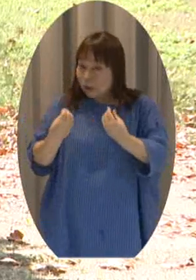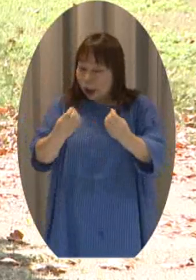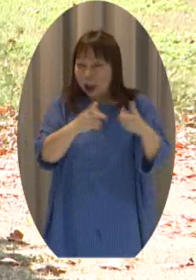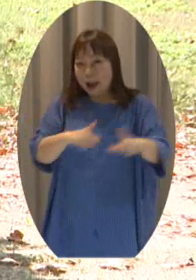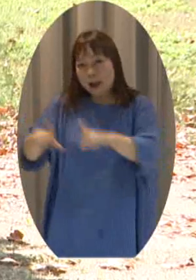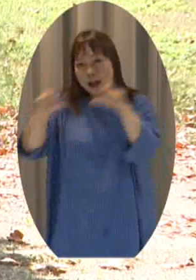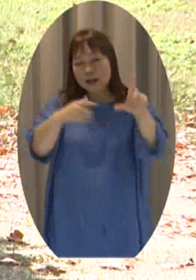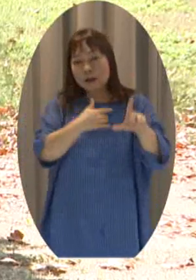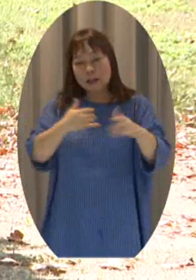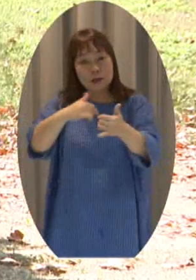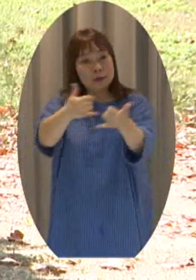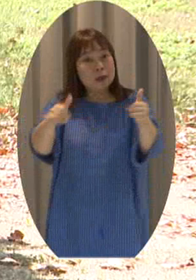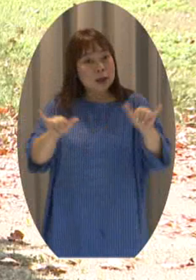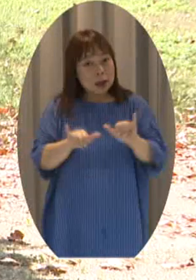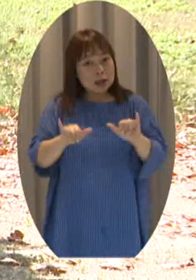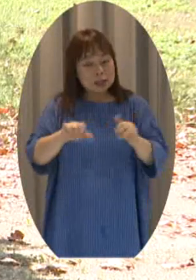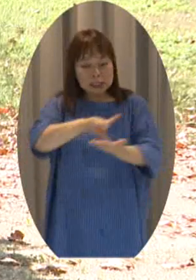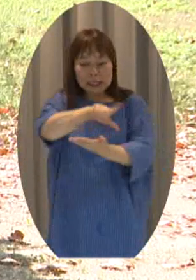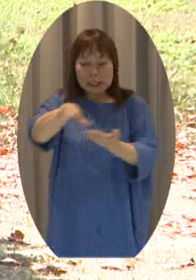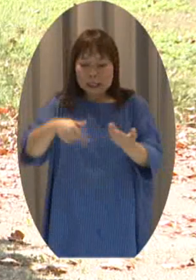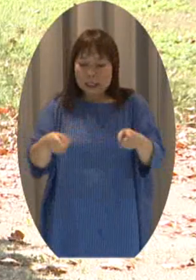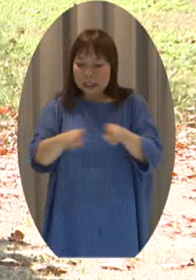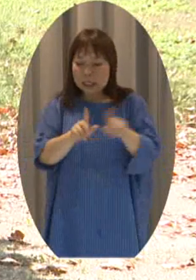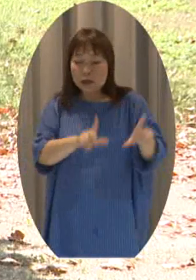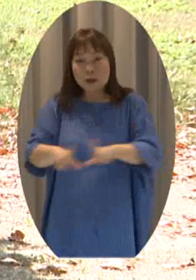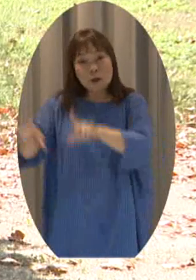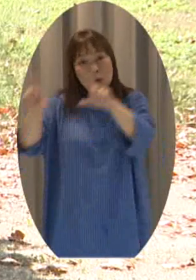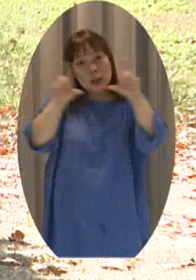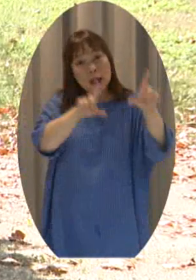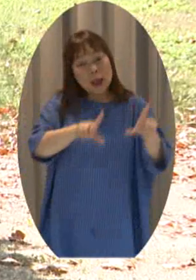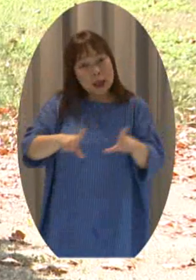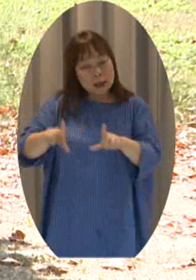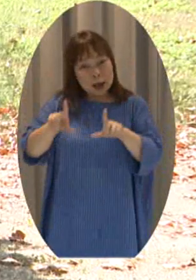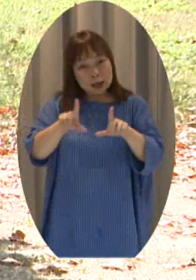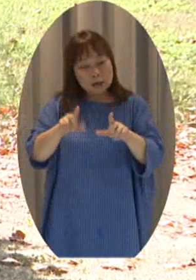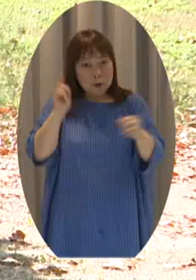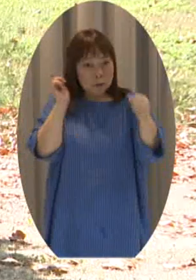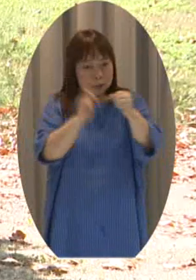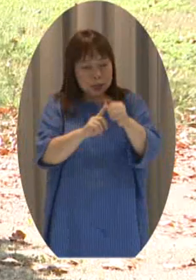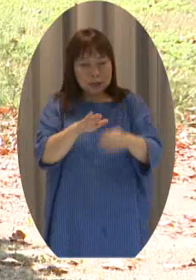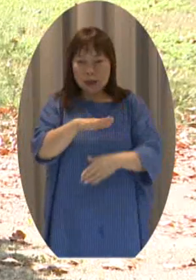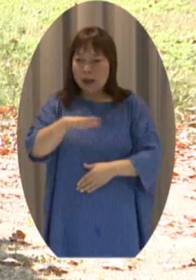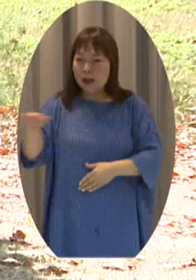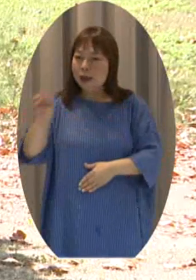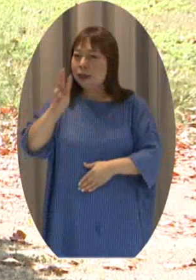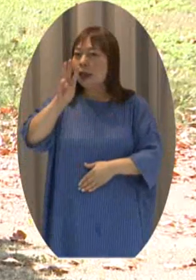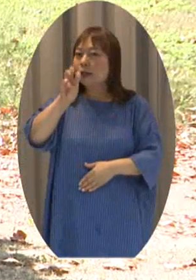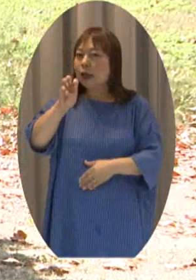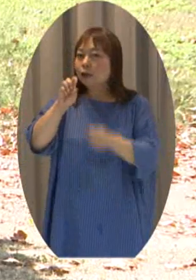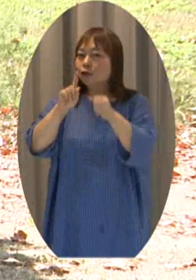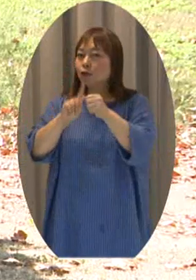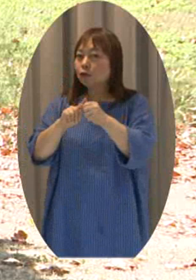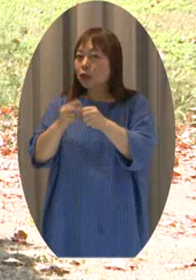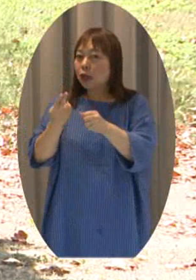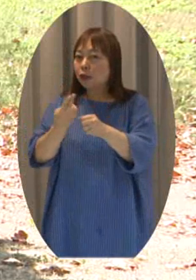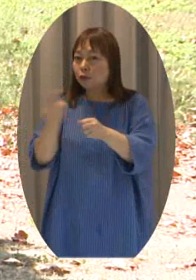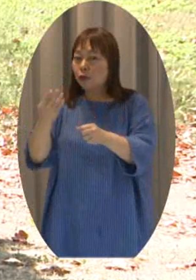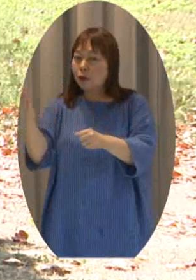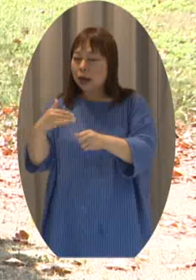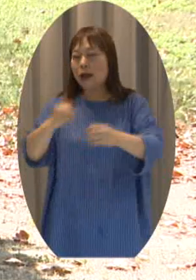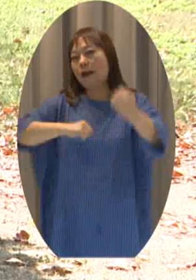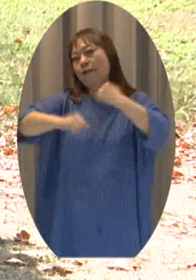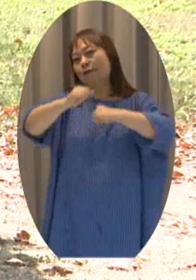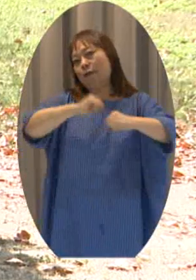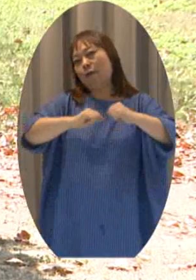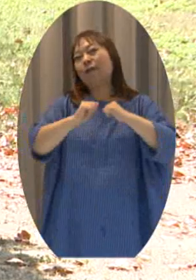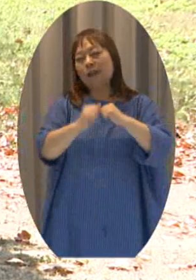社会、地域共生社会を目指して平成30年度から活動しています。